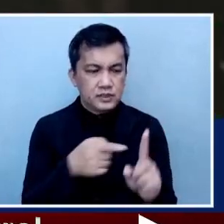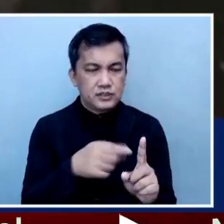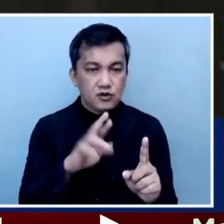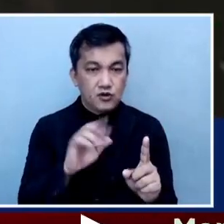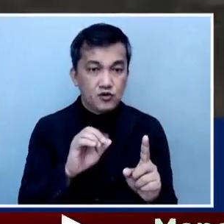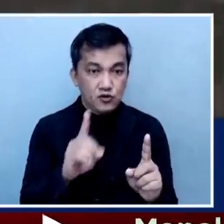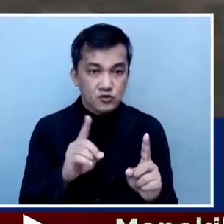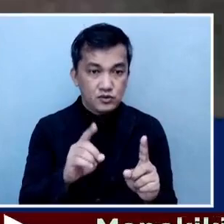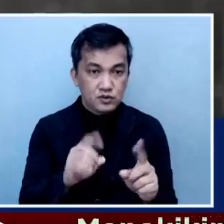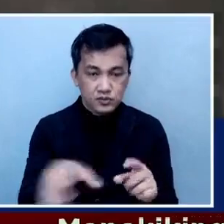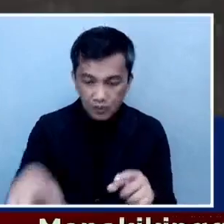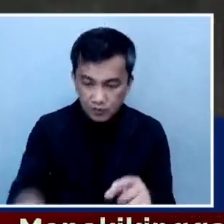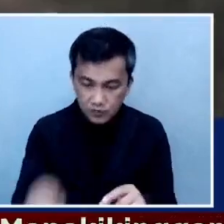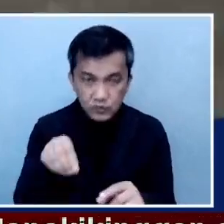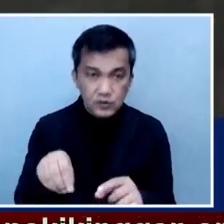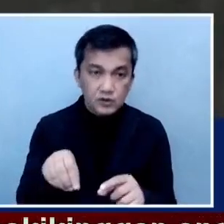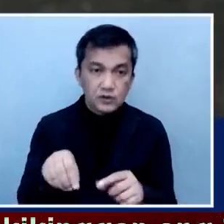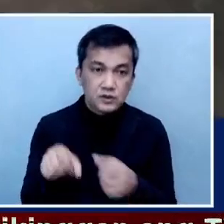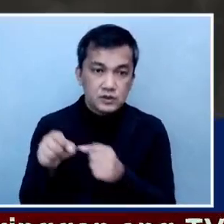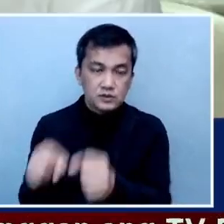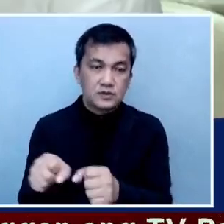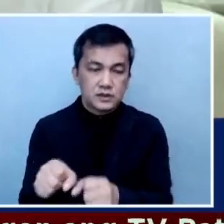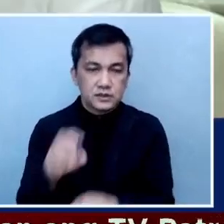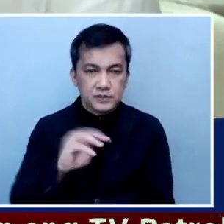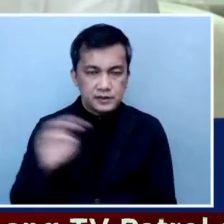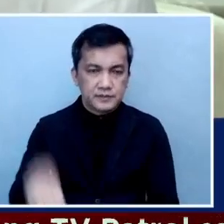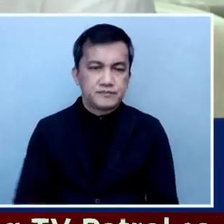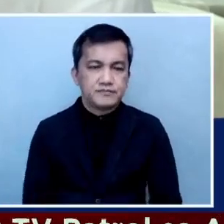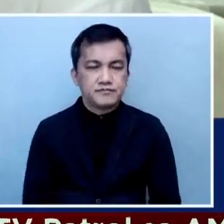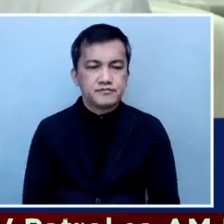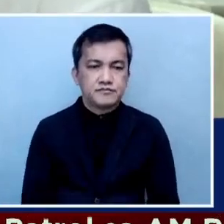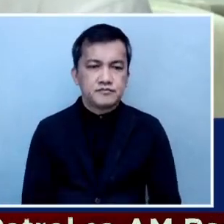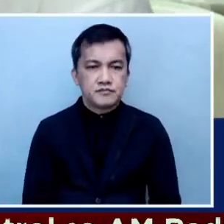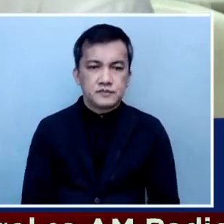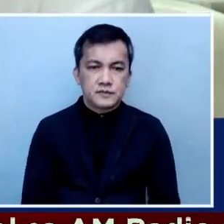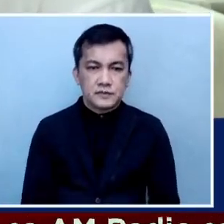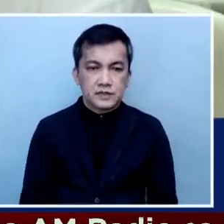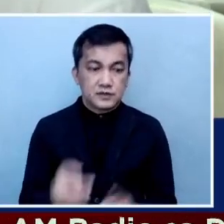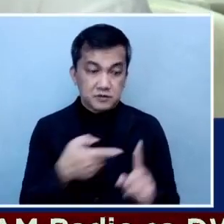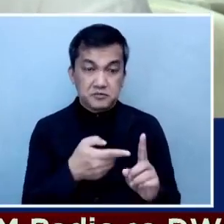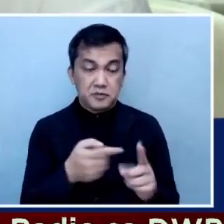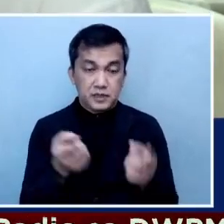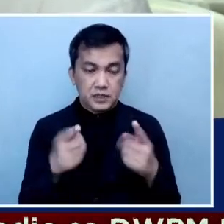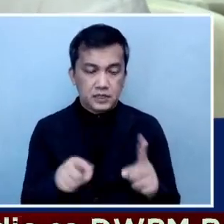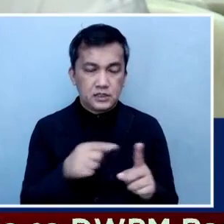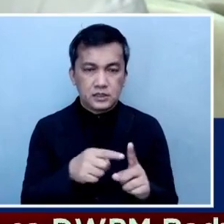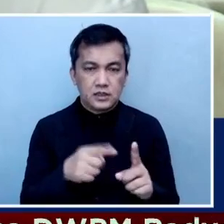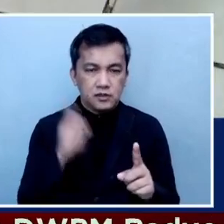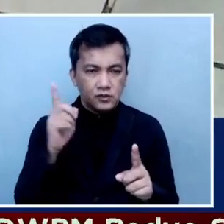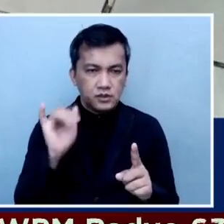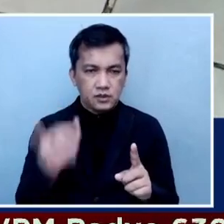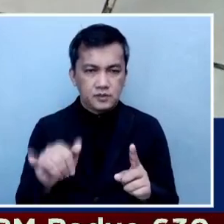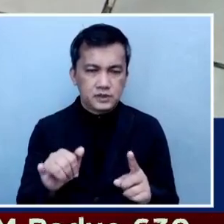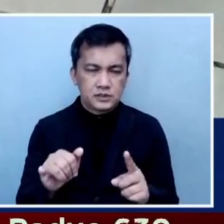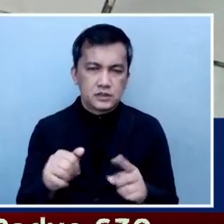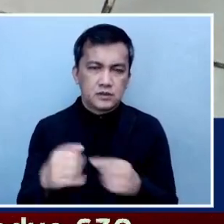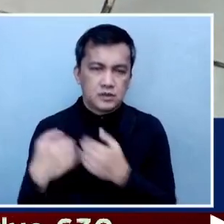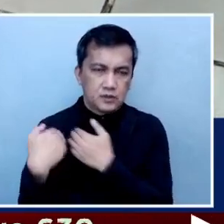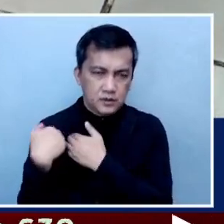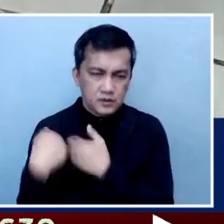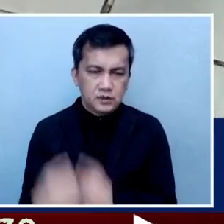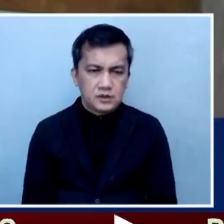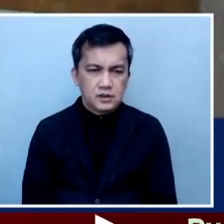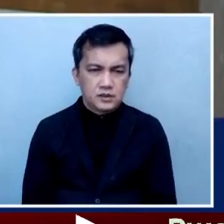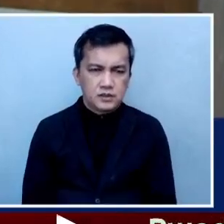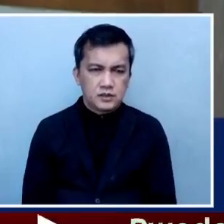niya itong damputin sa isang kalsada sa Maynila. Ang pangyayaring ito habang buhay na niyang papasanin. Bukod kasi